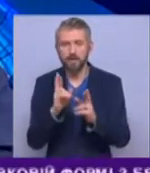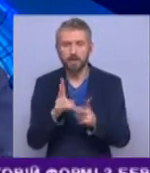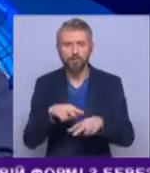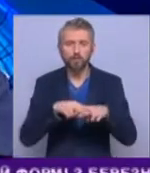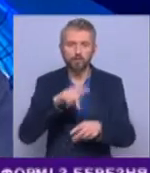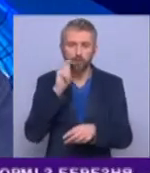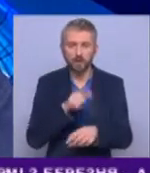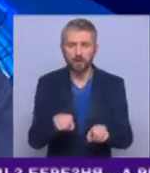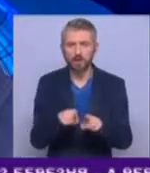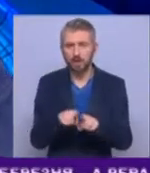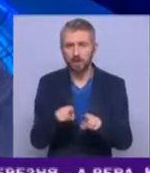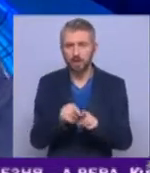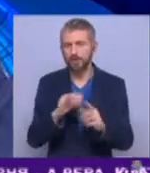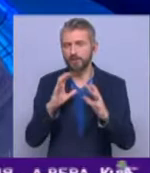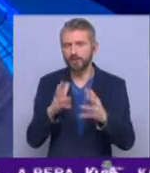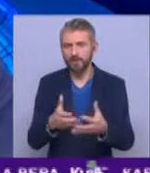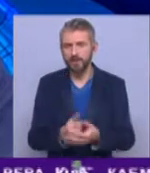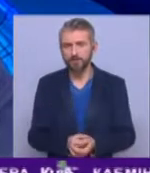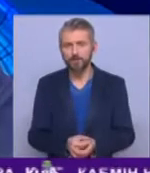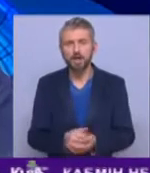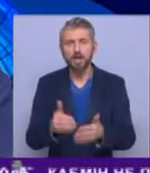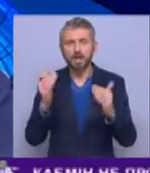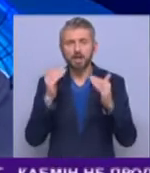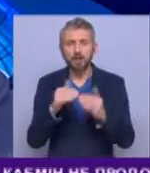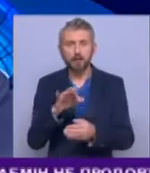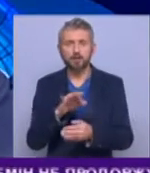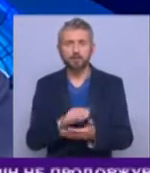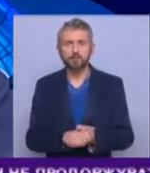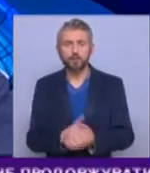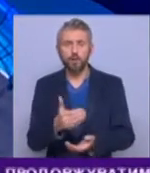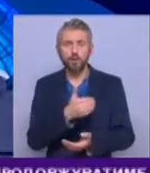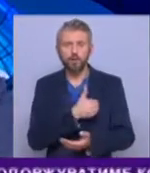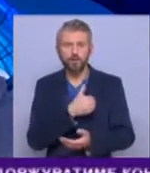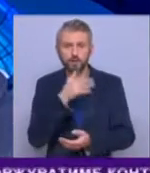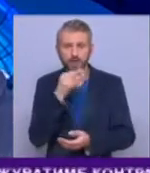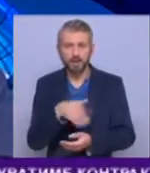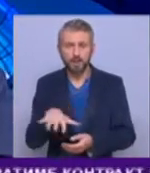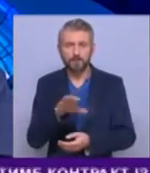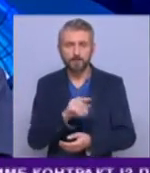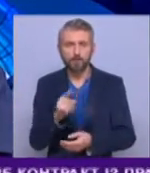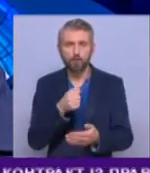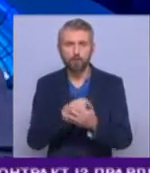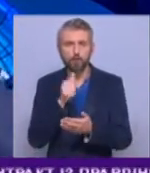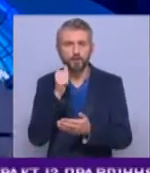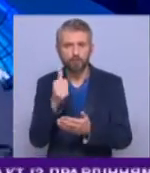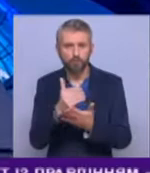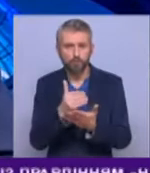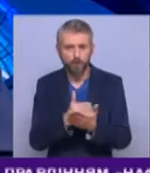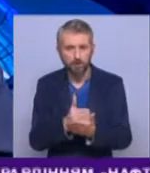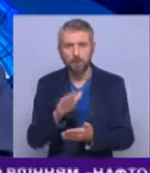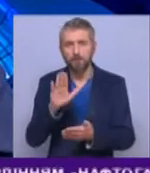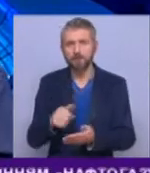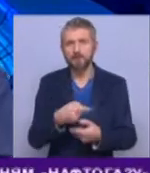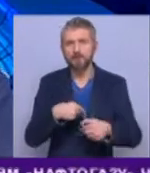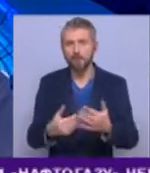столиці України, так і в світі. А далі, користуючись нагодою, я хотів би сказати всім, що до завтрашнього ефіру після